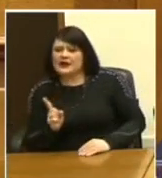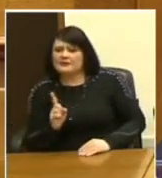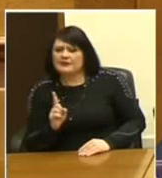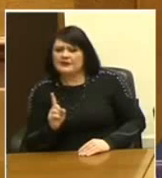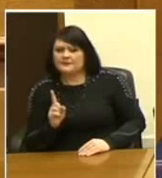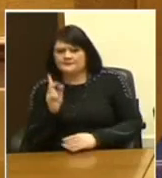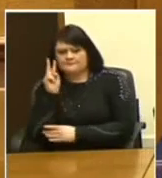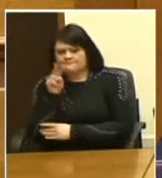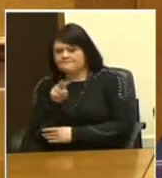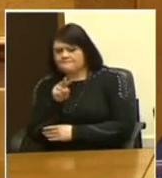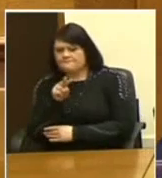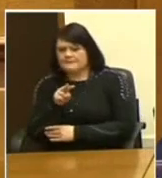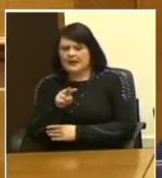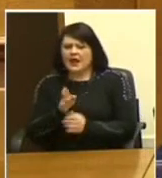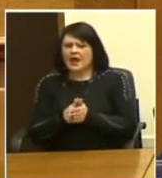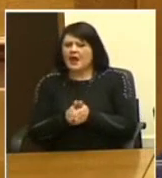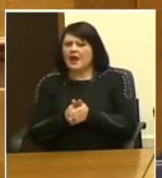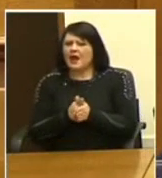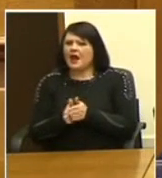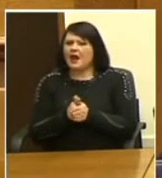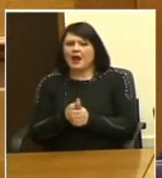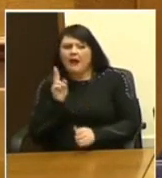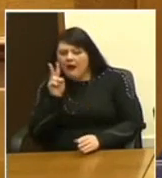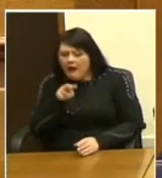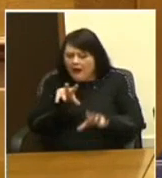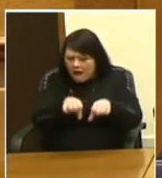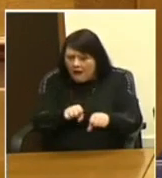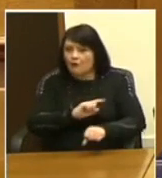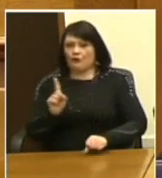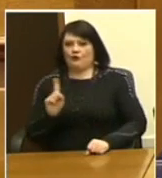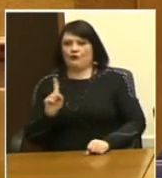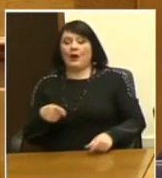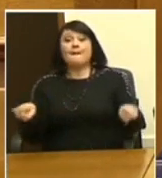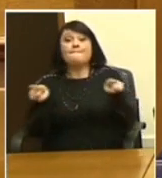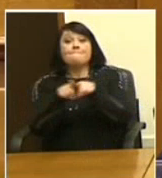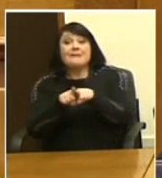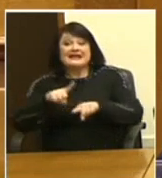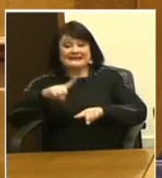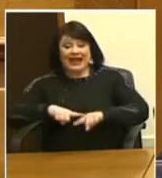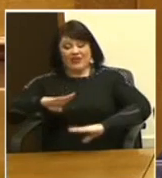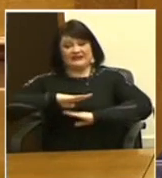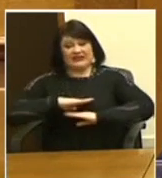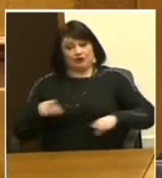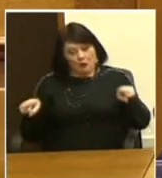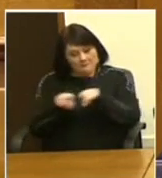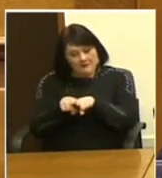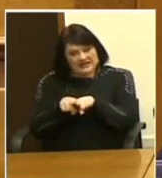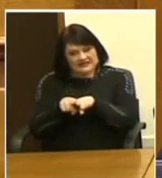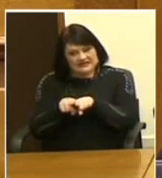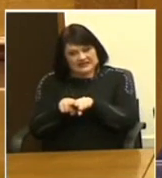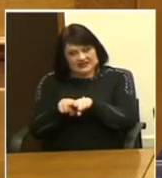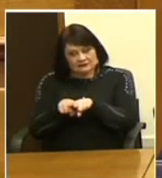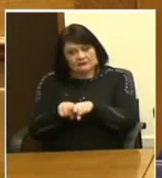κοιτάει και να λοξοκοιτάει σε τρίτες δυνάμεις στην περιοχή, αλλά μαζί με τις ελληνικές ένοπλες δυνάμεις να αποτελούν από